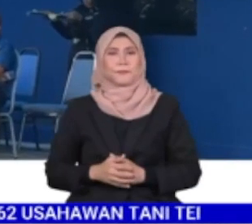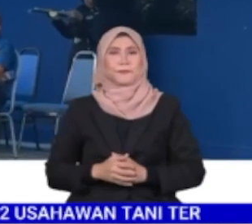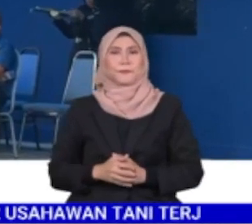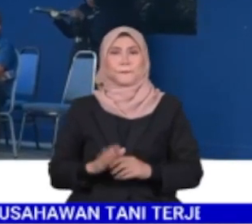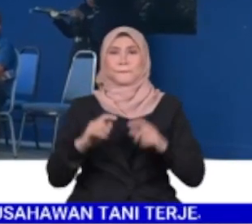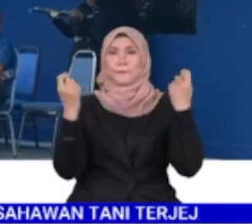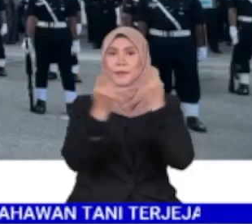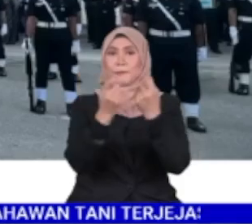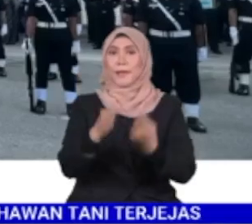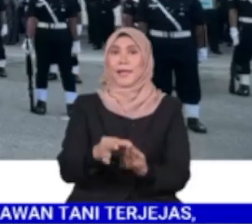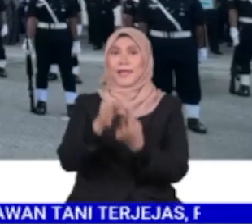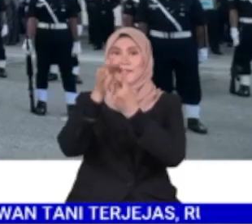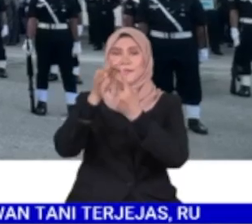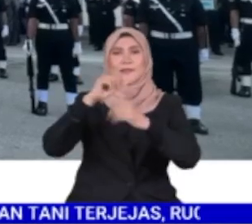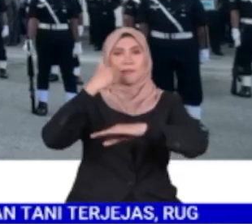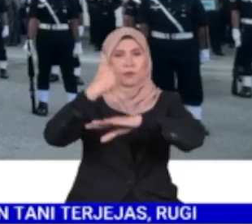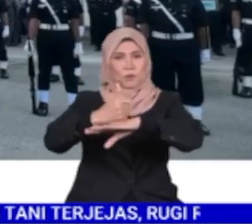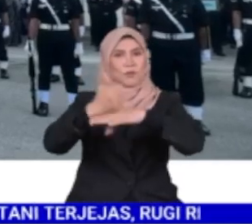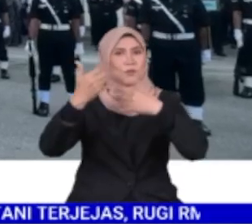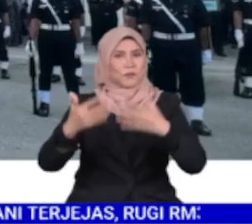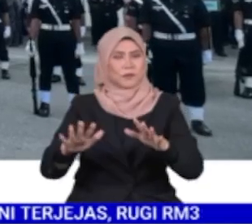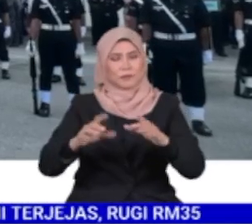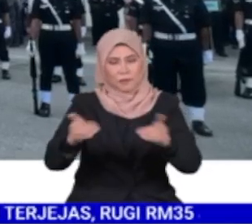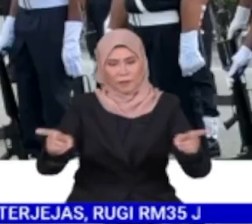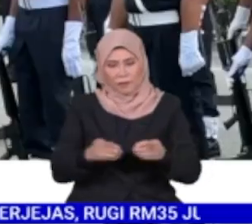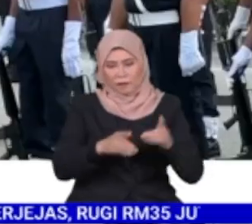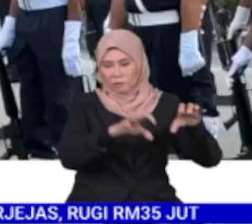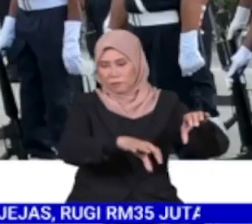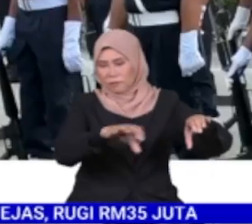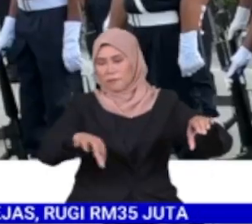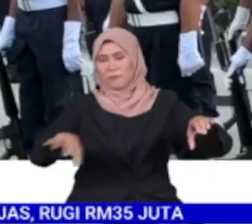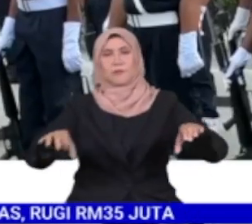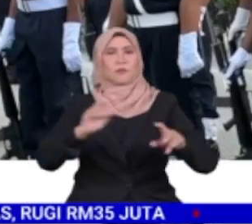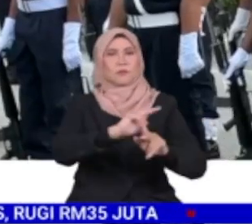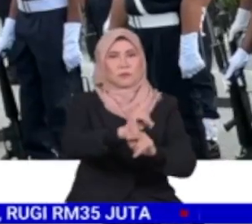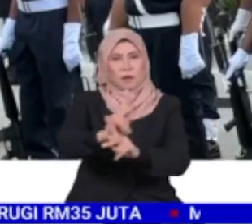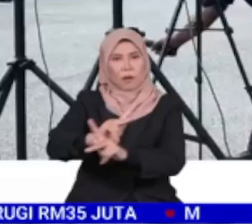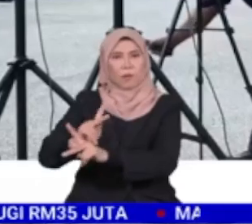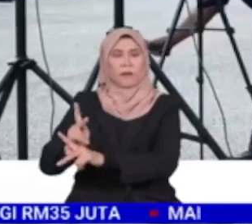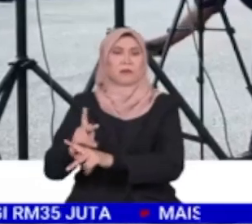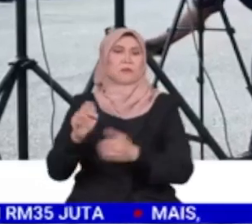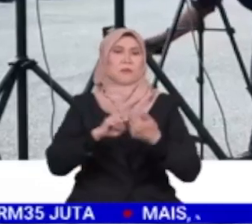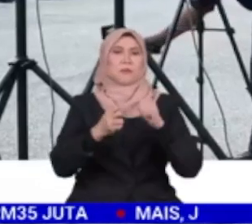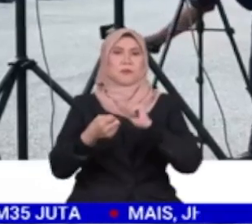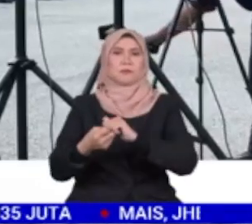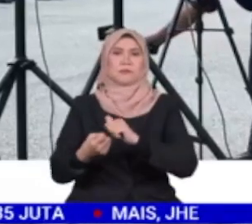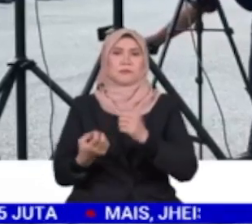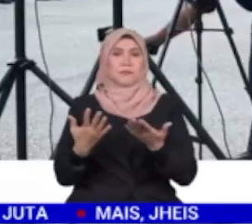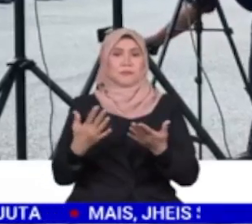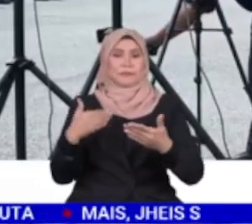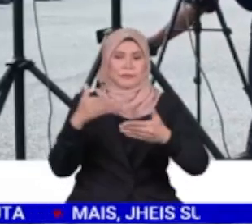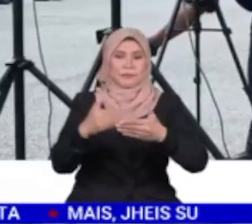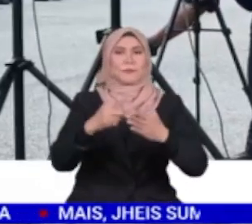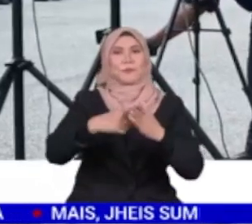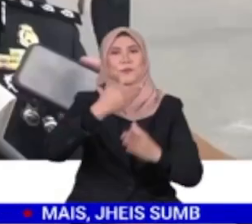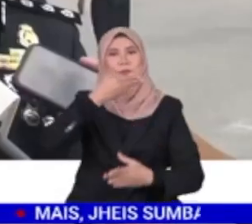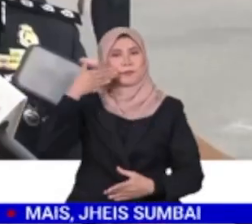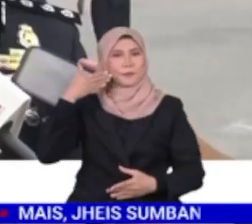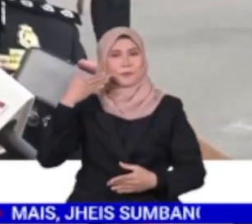pasukan khas juga telah ditumbuhkan di setiap daerah Bagi menangani isu terbagus sepanjang bulan Ramadan